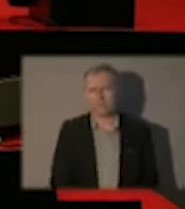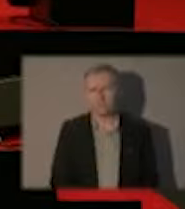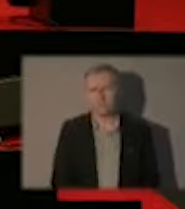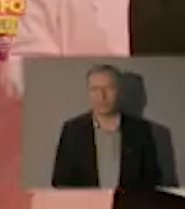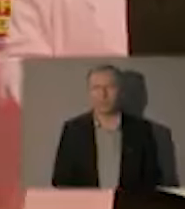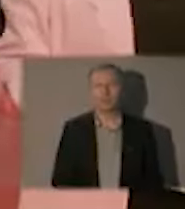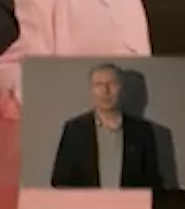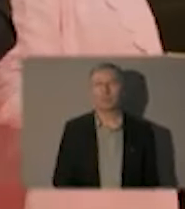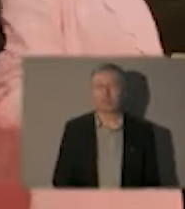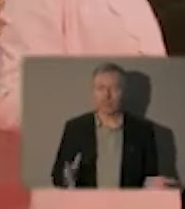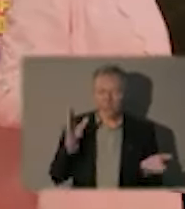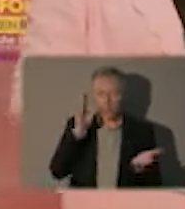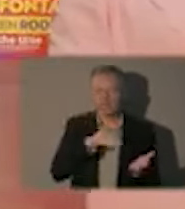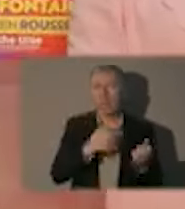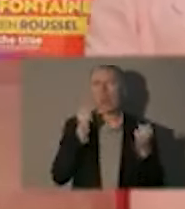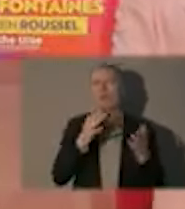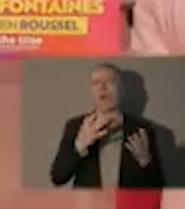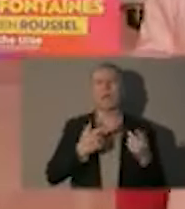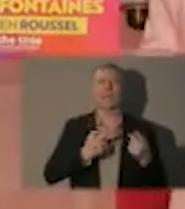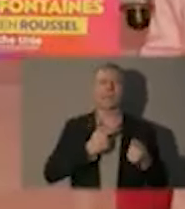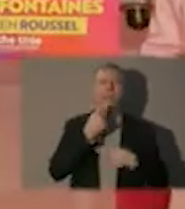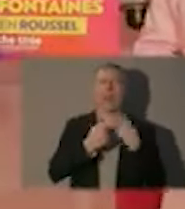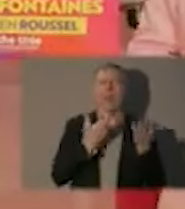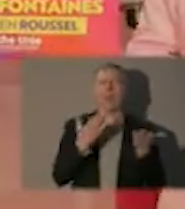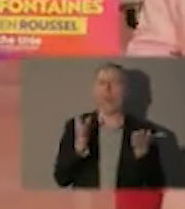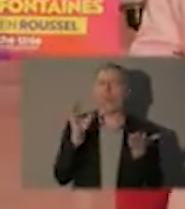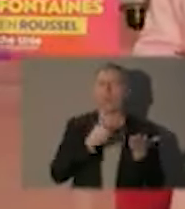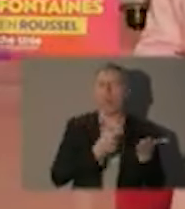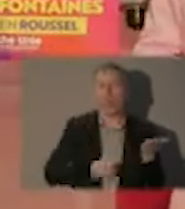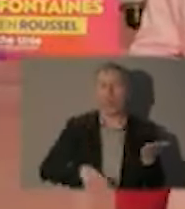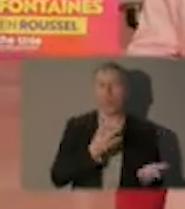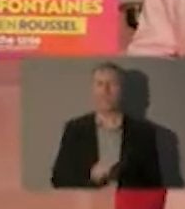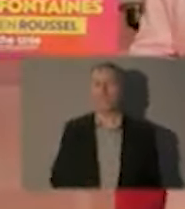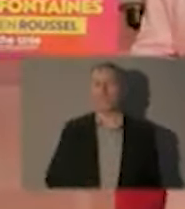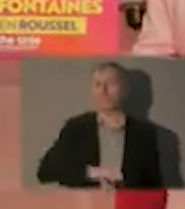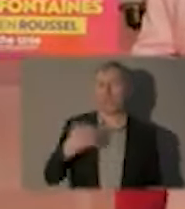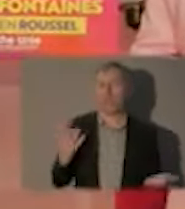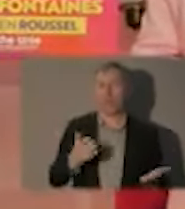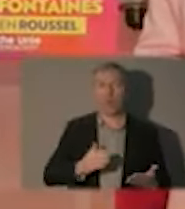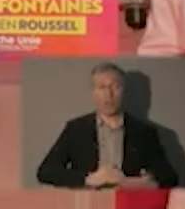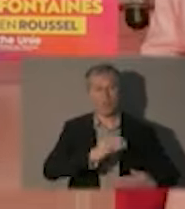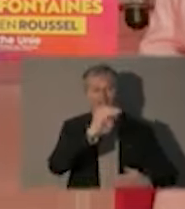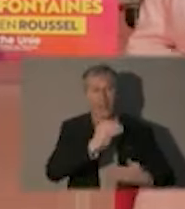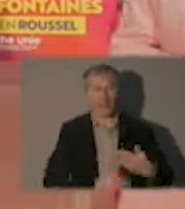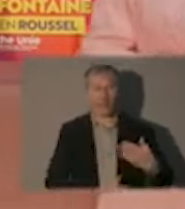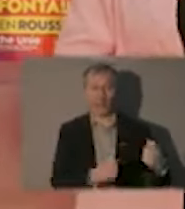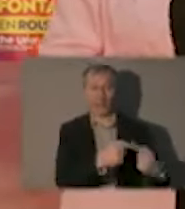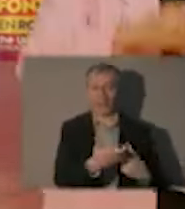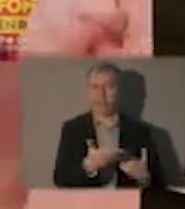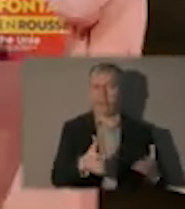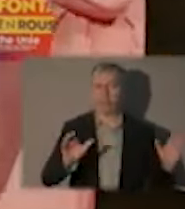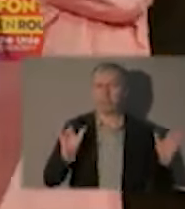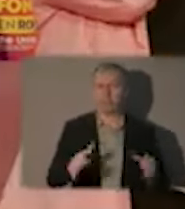C'est vrai qu'on oublie trop souvent de préciser, et c'est notre fierté, que cette liste, c'est une liste de